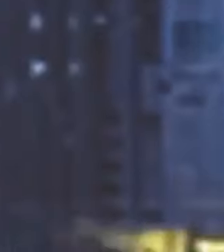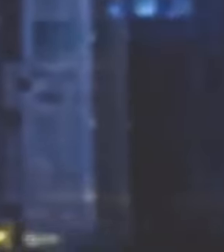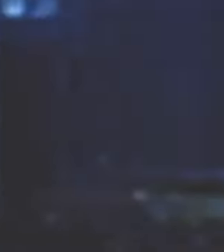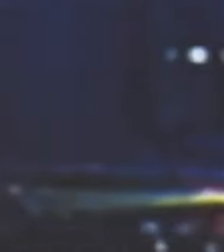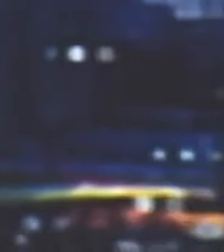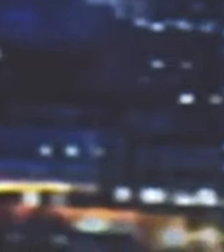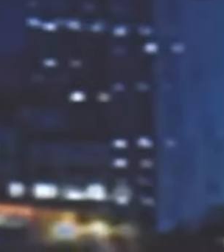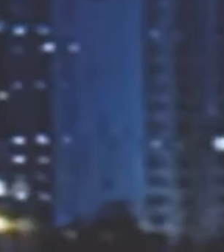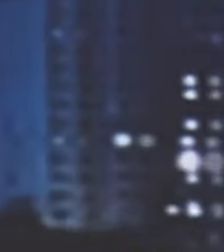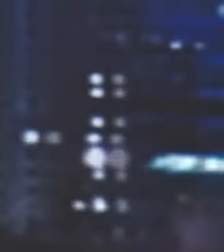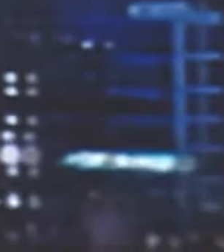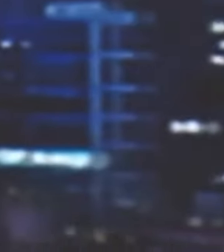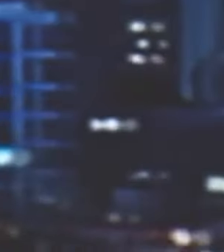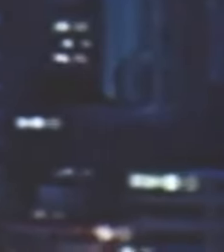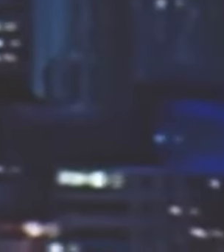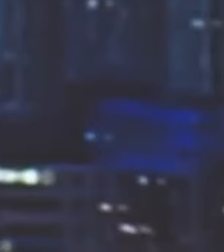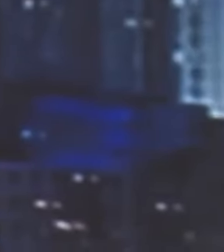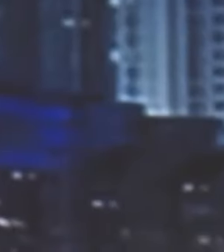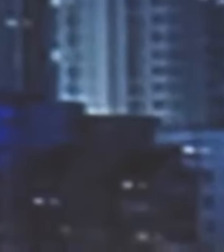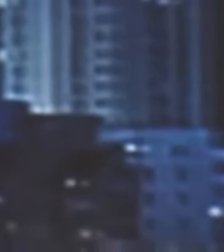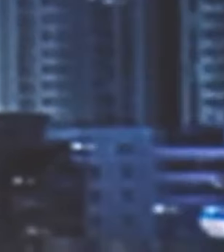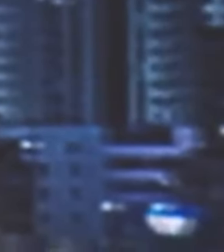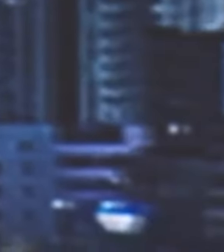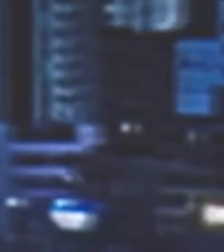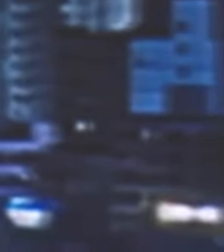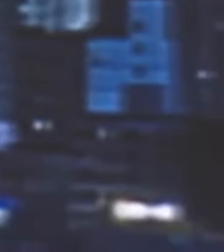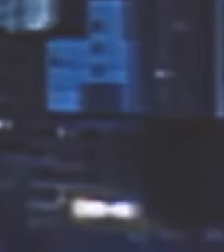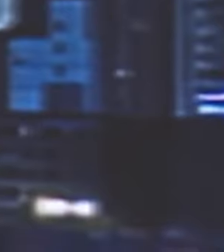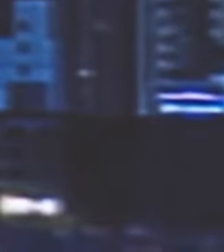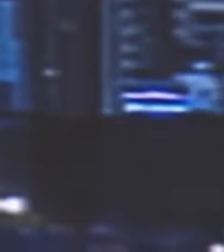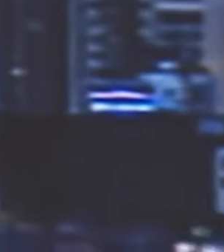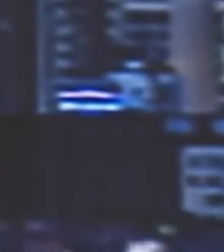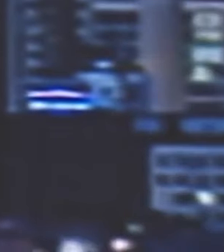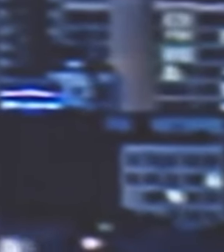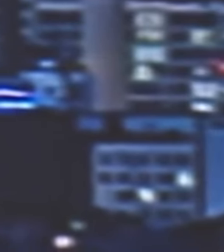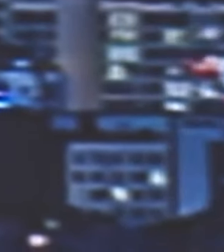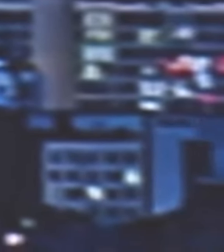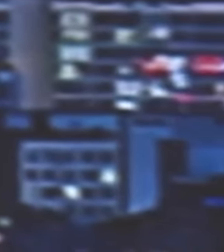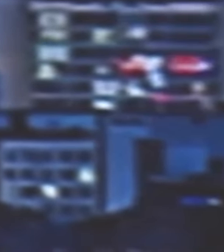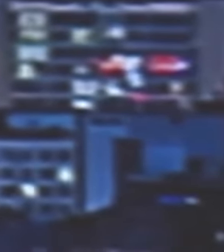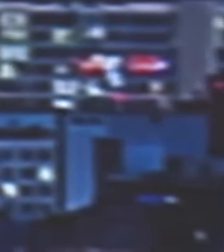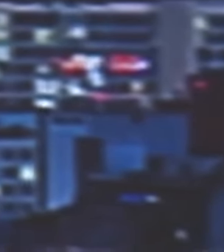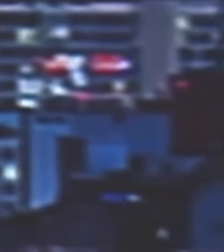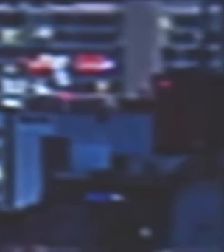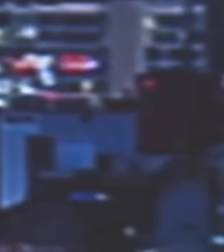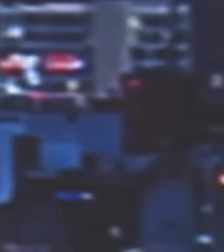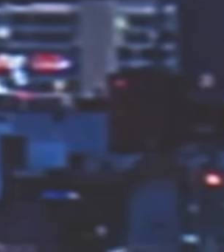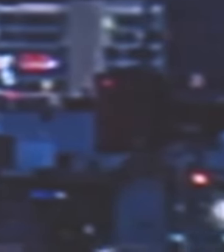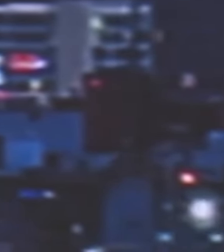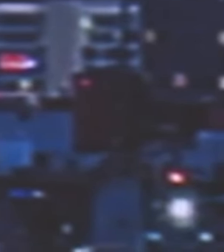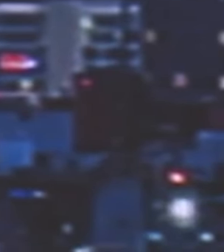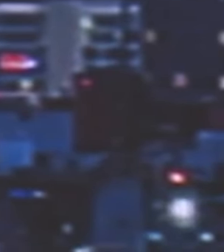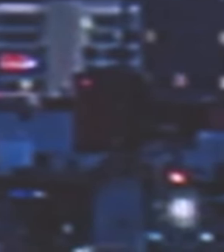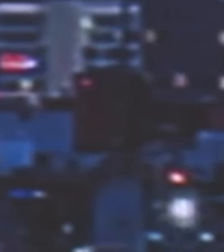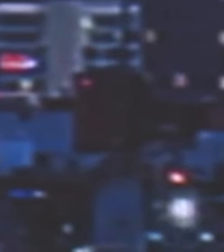JTBC 뉴스를 시청해 주셔서 고맙습니다. 저희는 저녁 6시 50분 뉴스룸에서 뵙겠습니다.